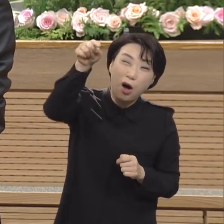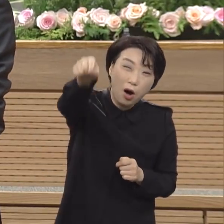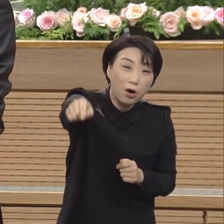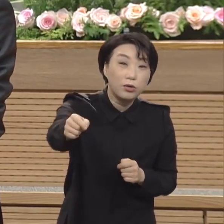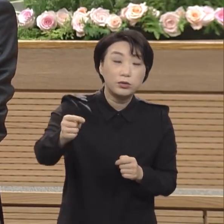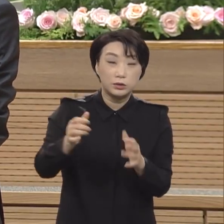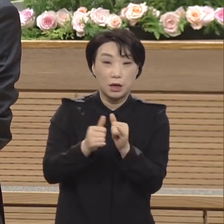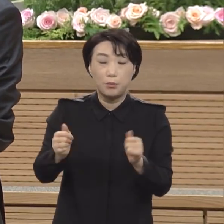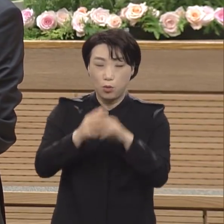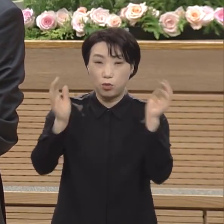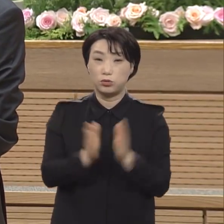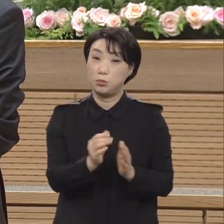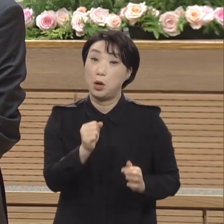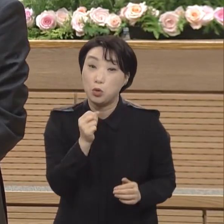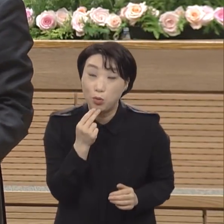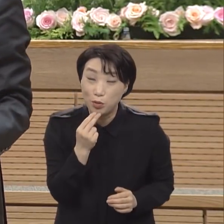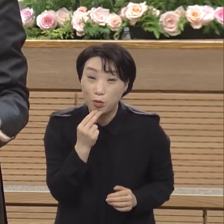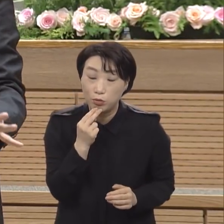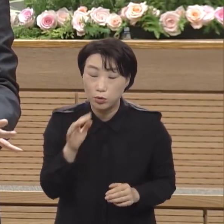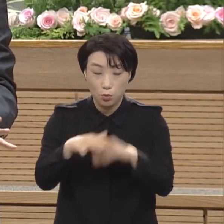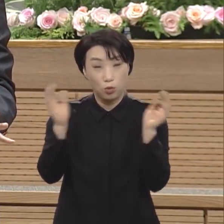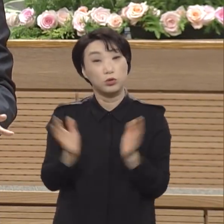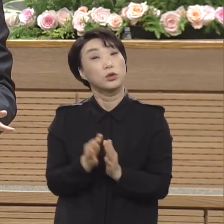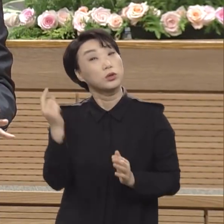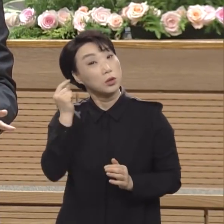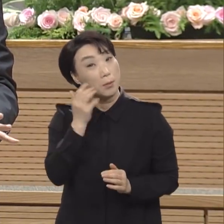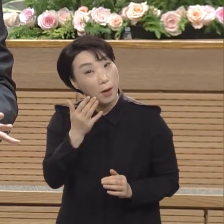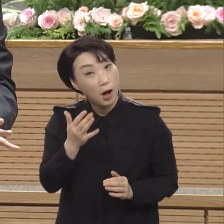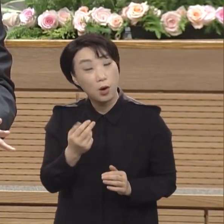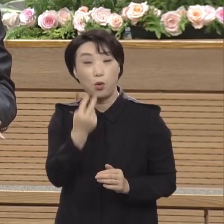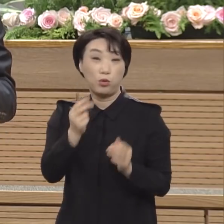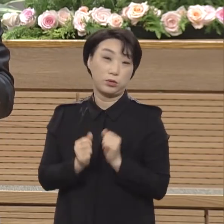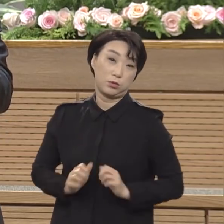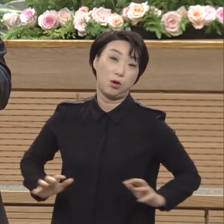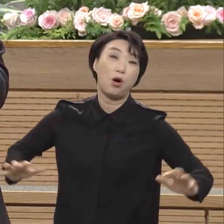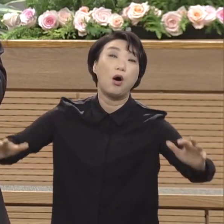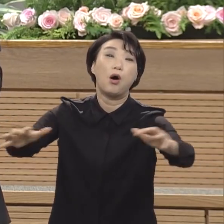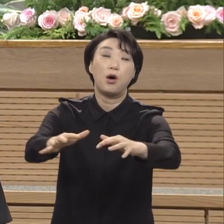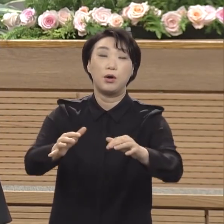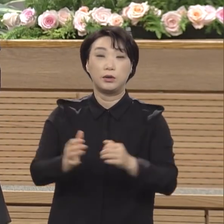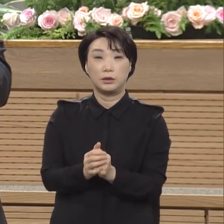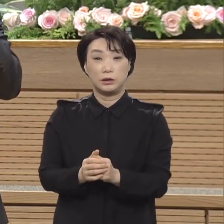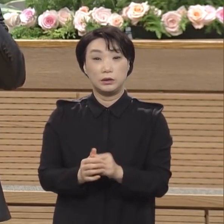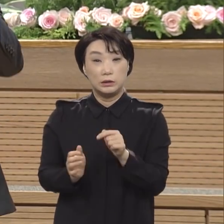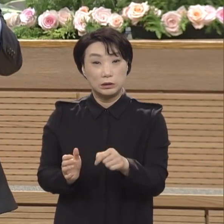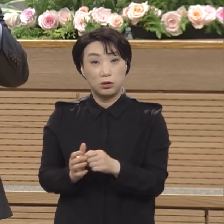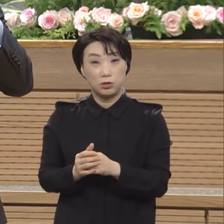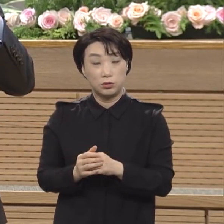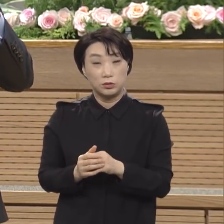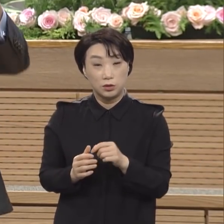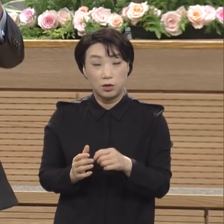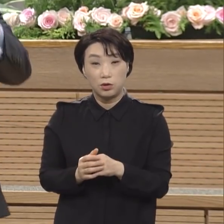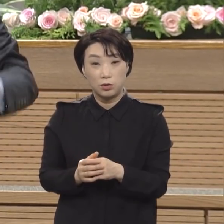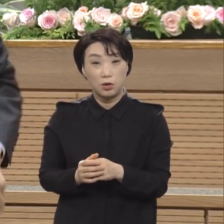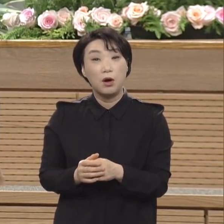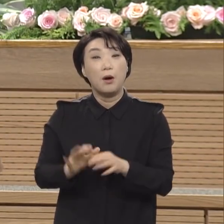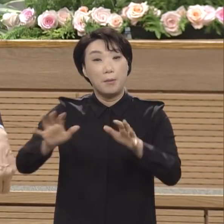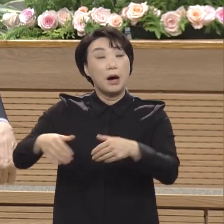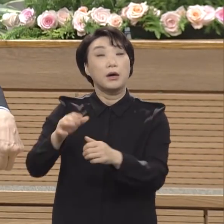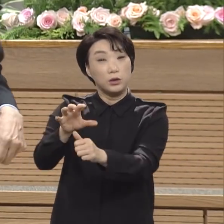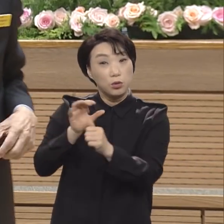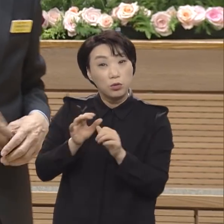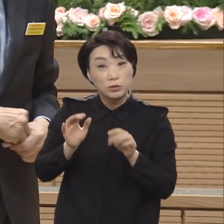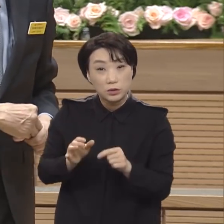다 마이크가 없어도 들어요. 그런 시스템을 가지고 이 공기를 이용하고 바람을